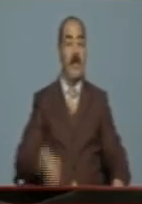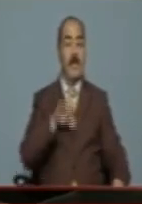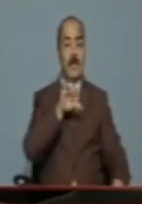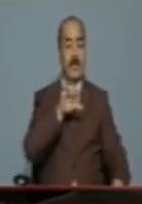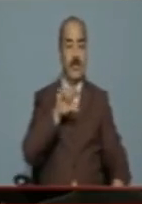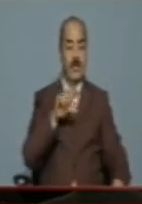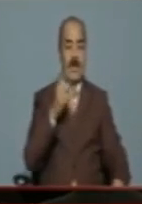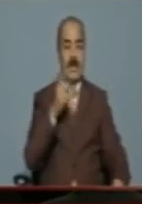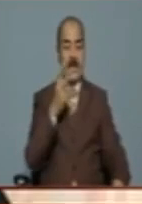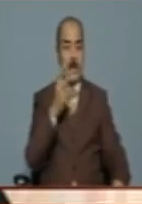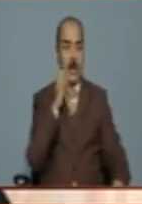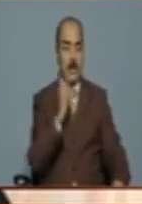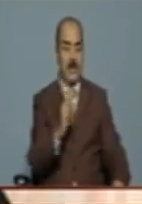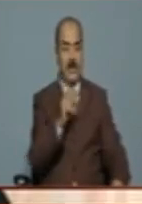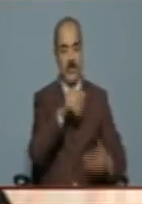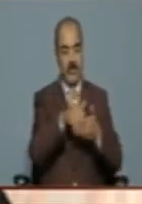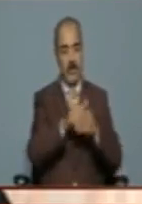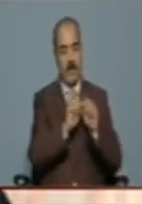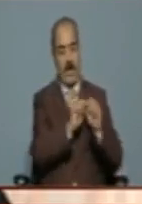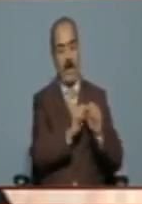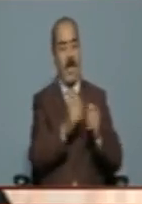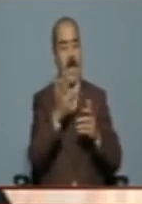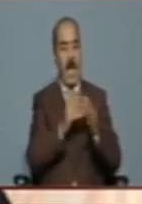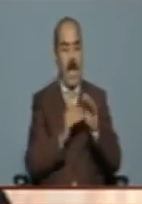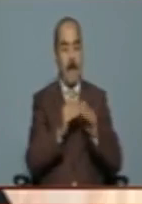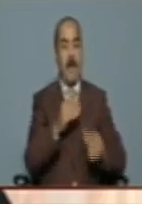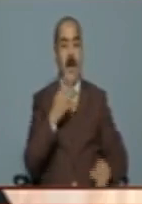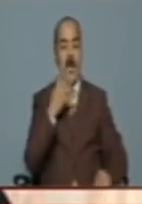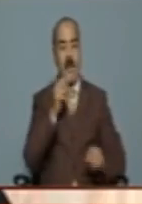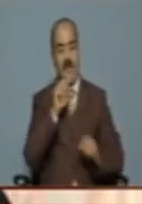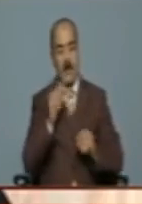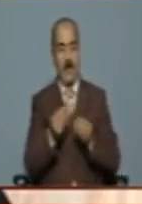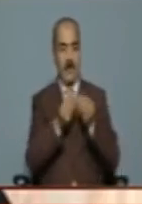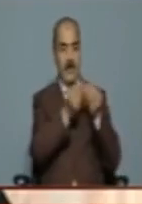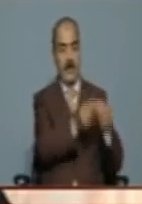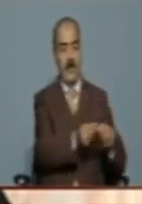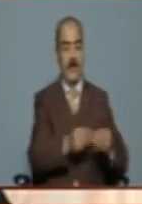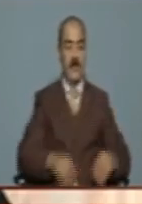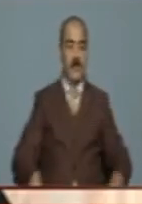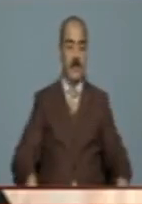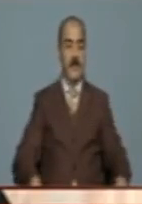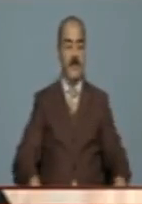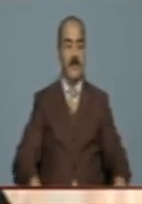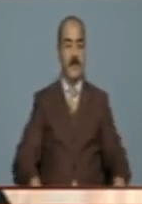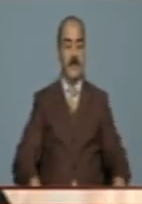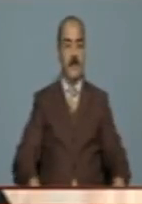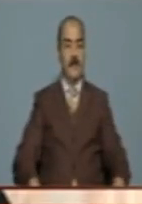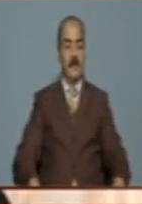1,776,952 صوتا بنسبة 4% من إجمالي الأصوات الصحيحة.